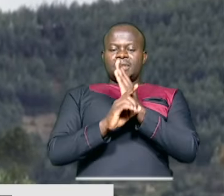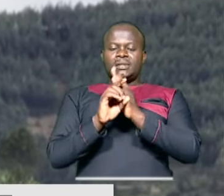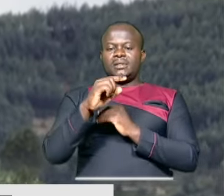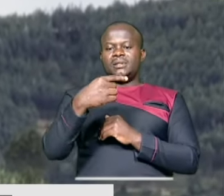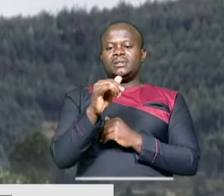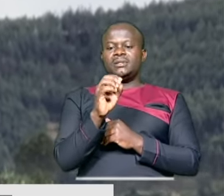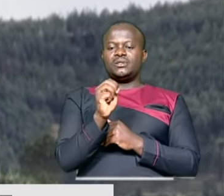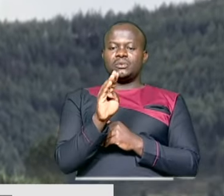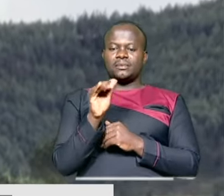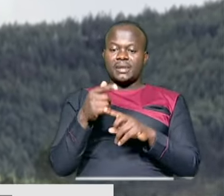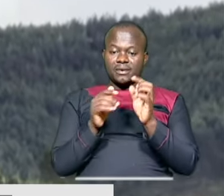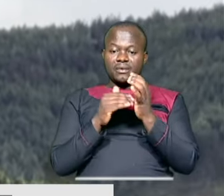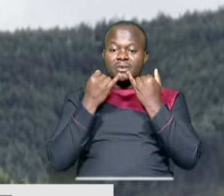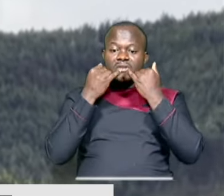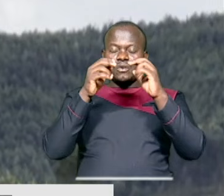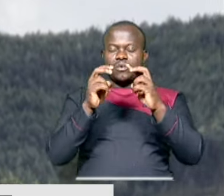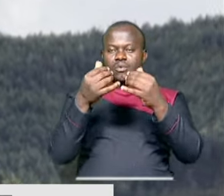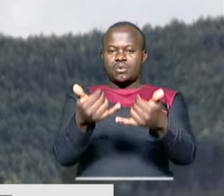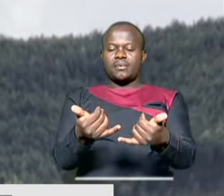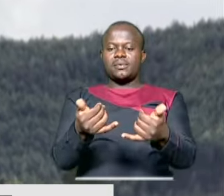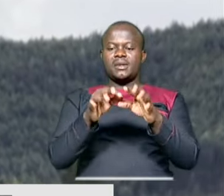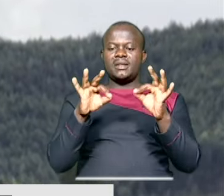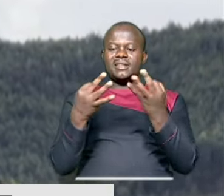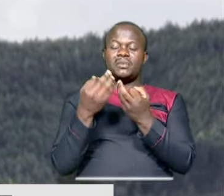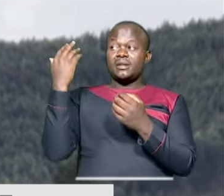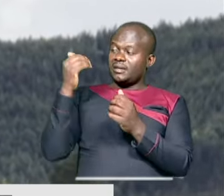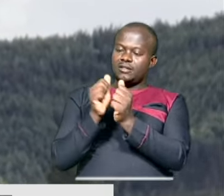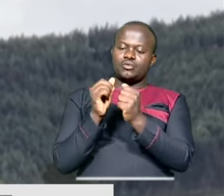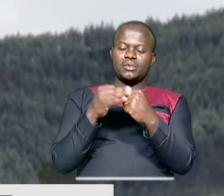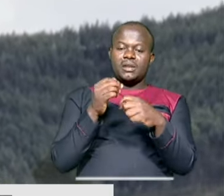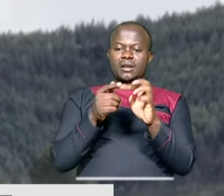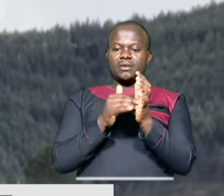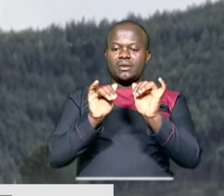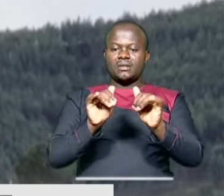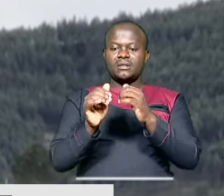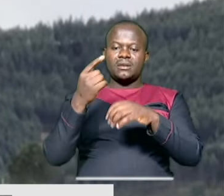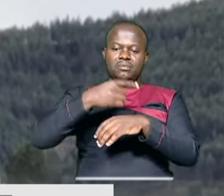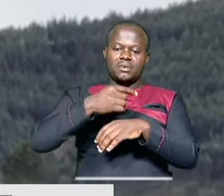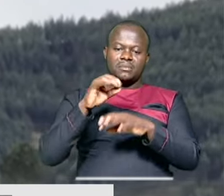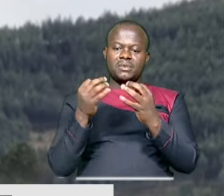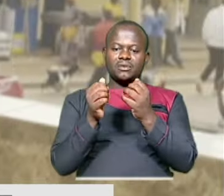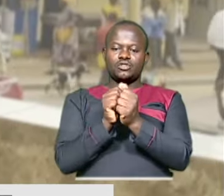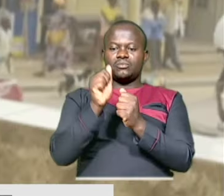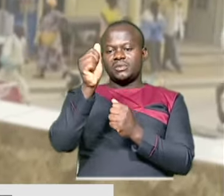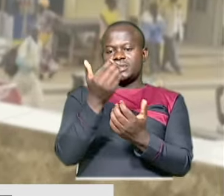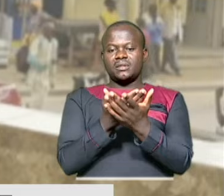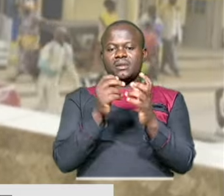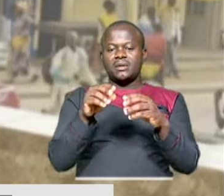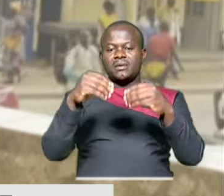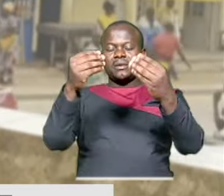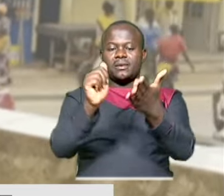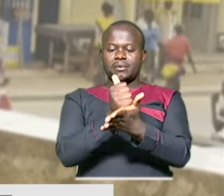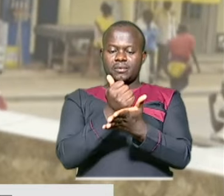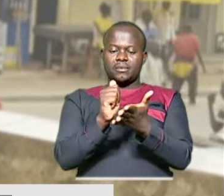Gicumbi ariko twavuga ko kugeza amagingo aya ngaya ni imiryango yari 18 ariko asigaye imiryango 15 irimo gusaba ko mu by'ukuri yahabwa